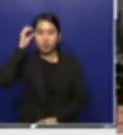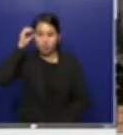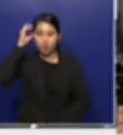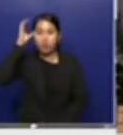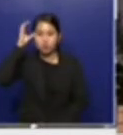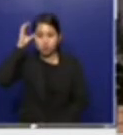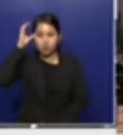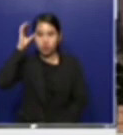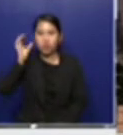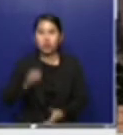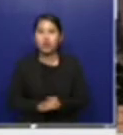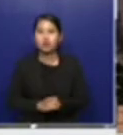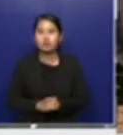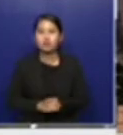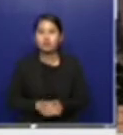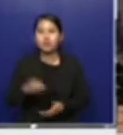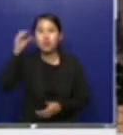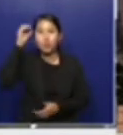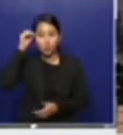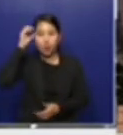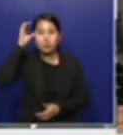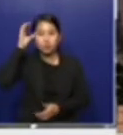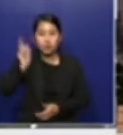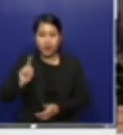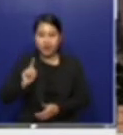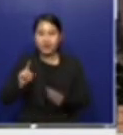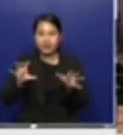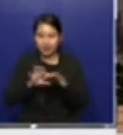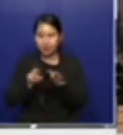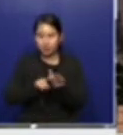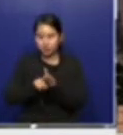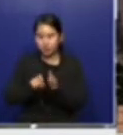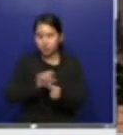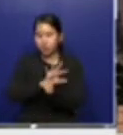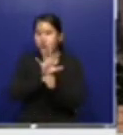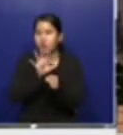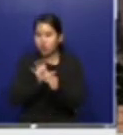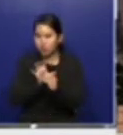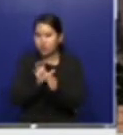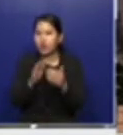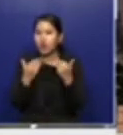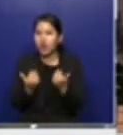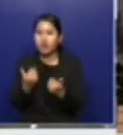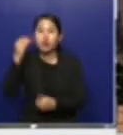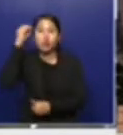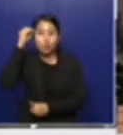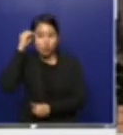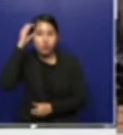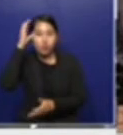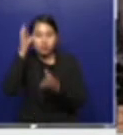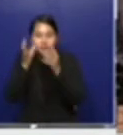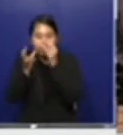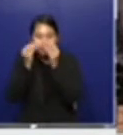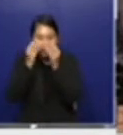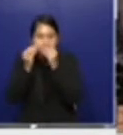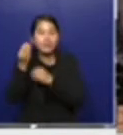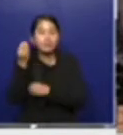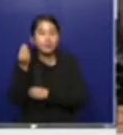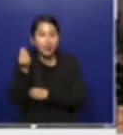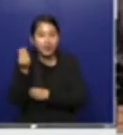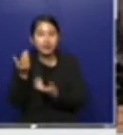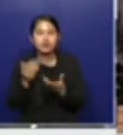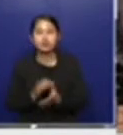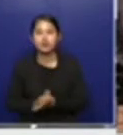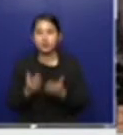ครเรียกว่าปรับวุฒิปรับความรู้ตั้งแต่ดูเรื่องโควิดมาจนบัดนี้เนี่ยมีความรู้ไปมากน้อยแค่ไหนขณะนี้อสม.